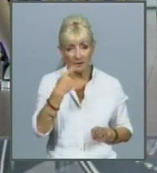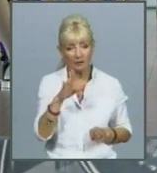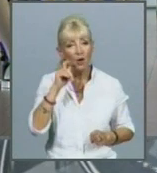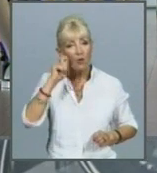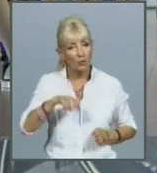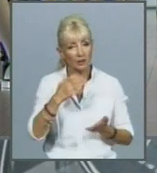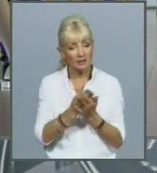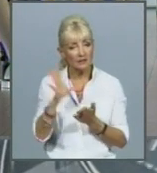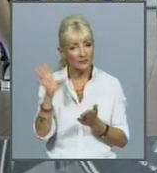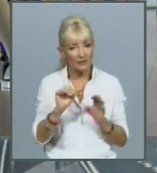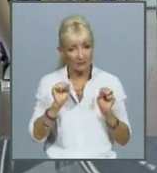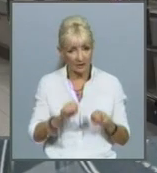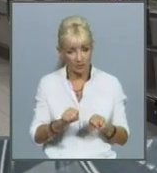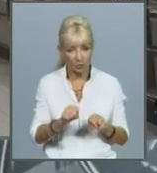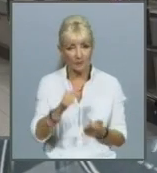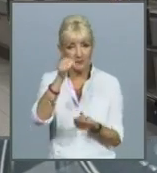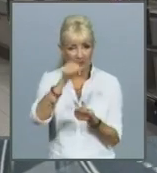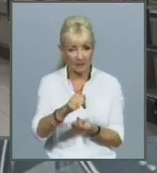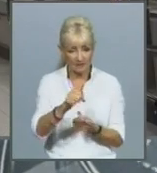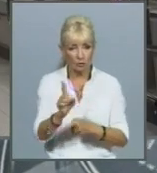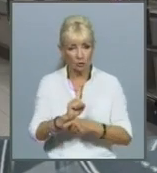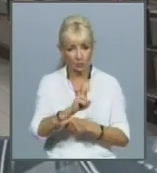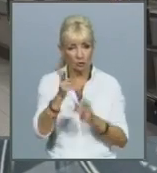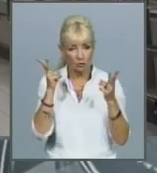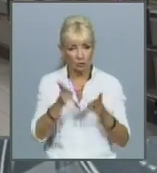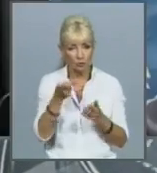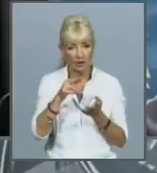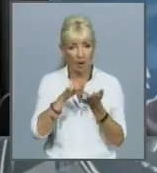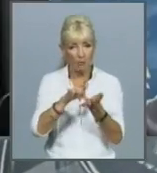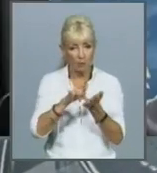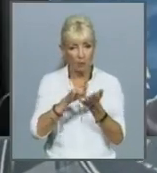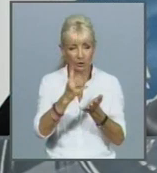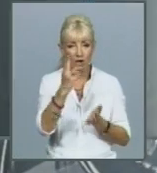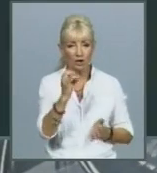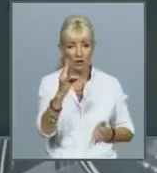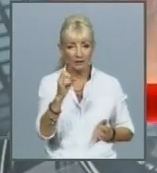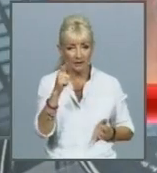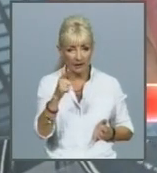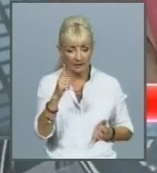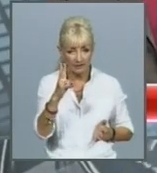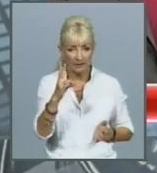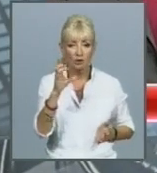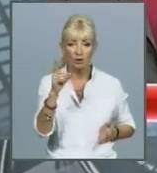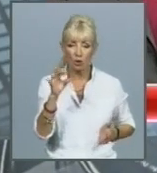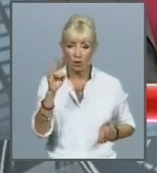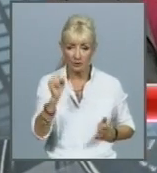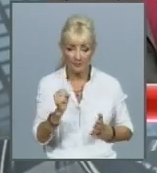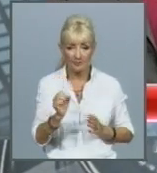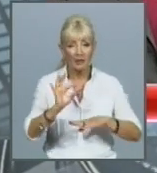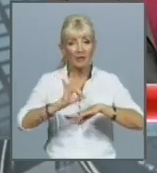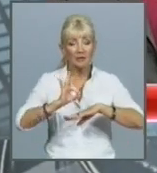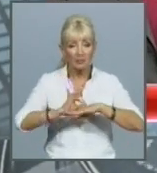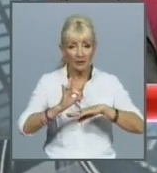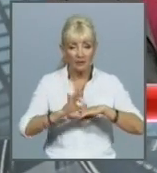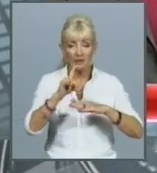Україні є всі шанси відповідати критеріям, що необхідні для подорожей до Шенгенської зони. Динаміка захворюваності